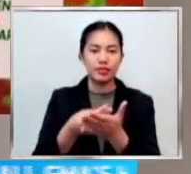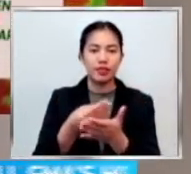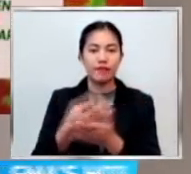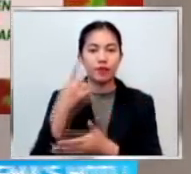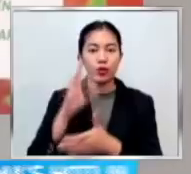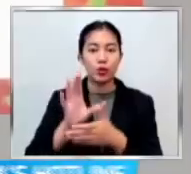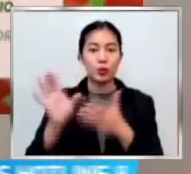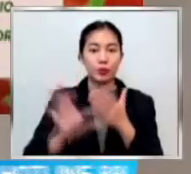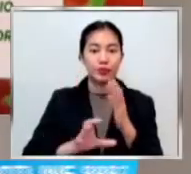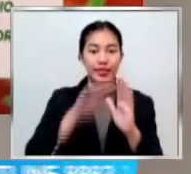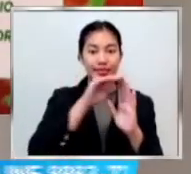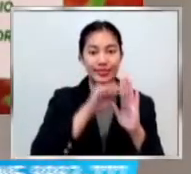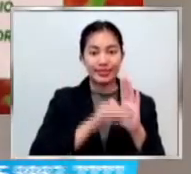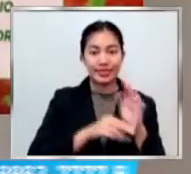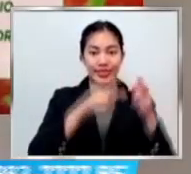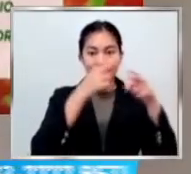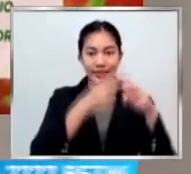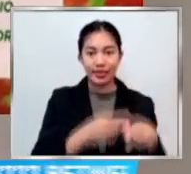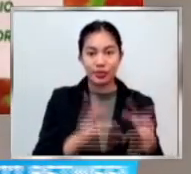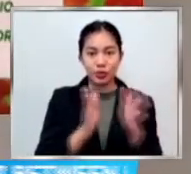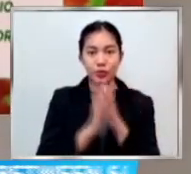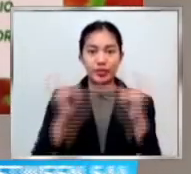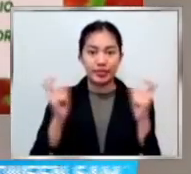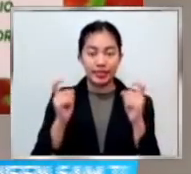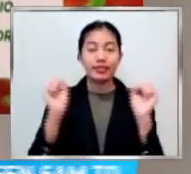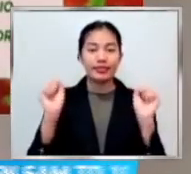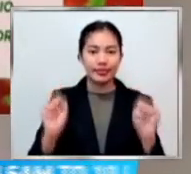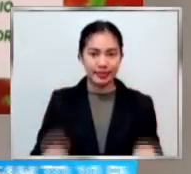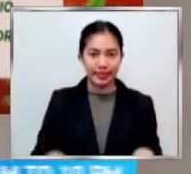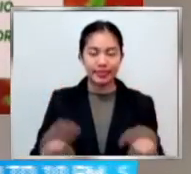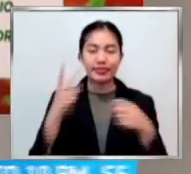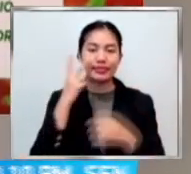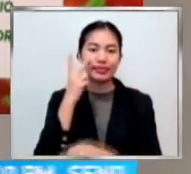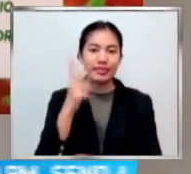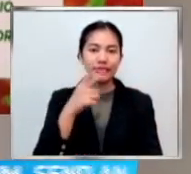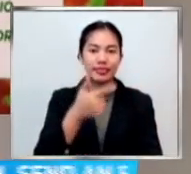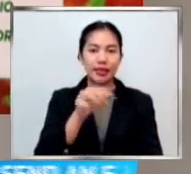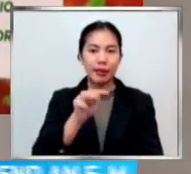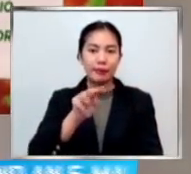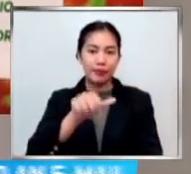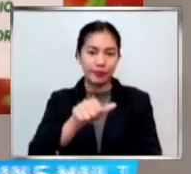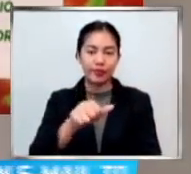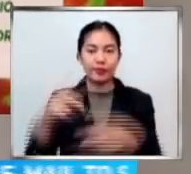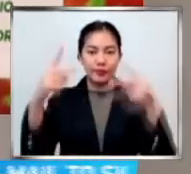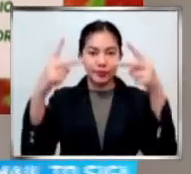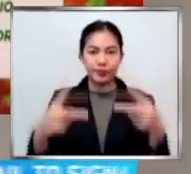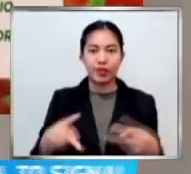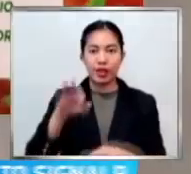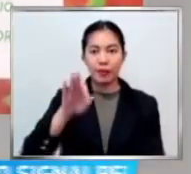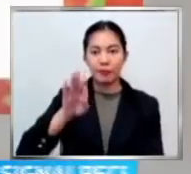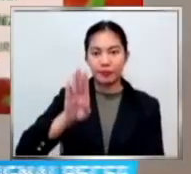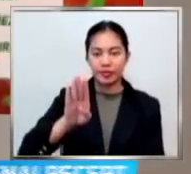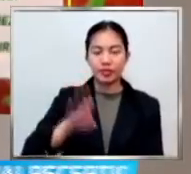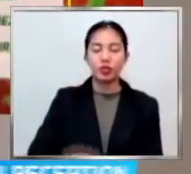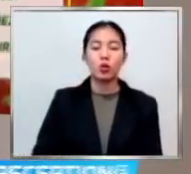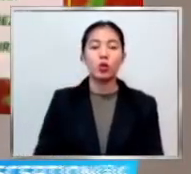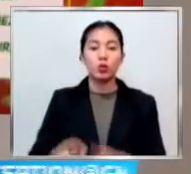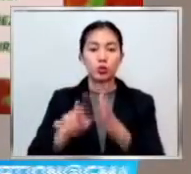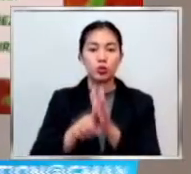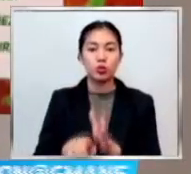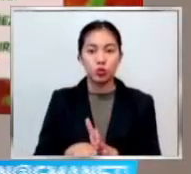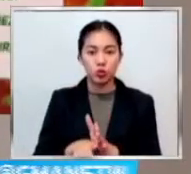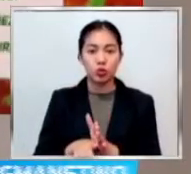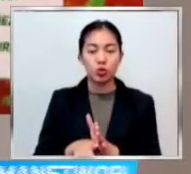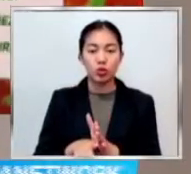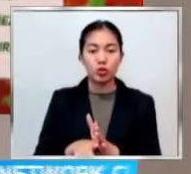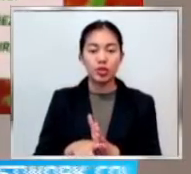ng winners, maaari niyo pong i-check sa GMA Promos Facebook page. Ang notification din po sa winners ay sa pamamagitan ng official call o